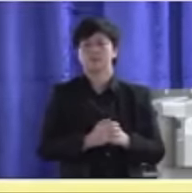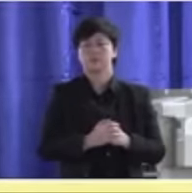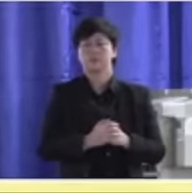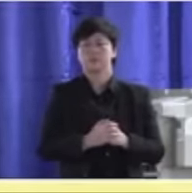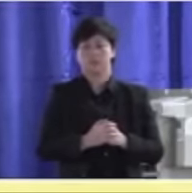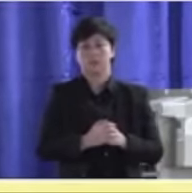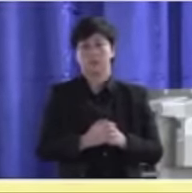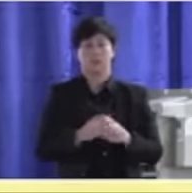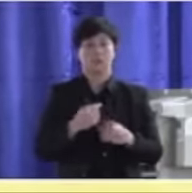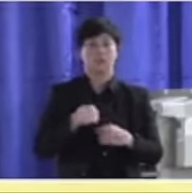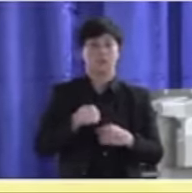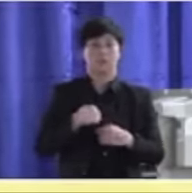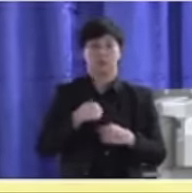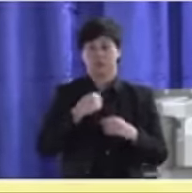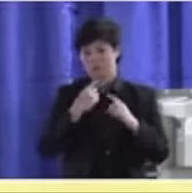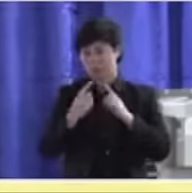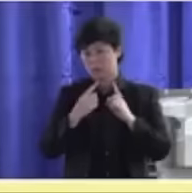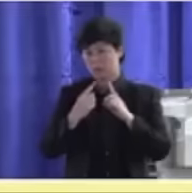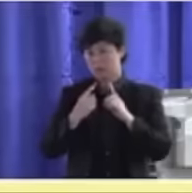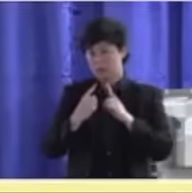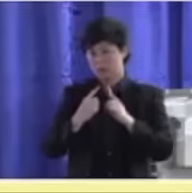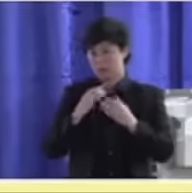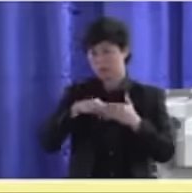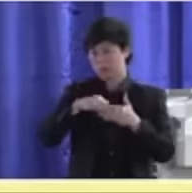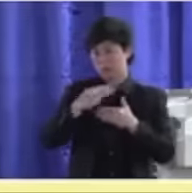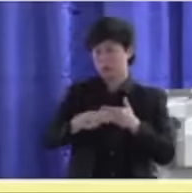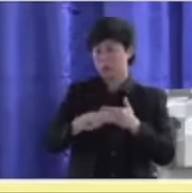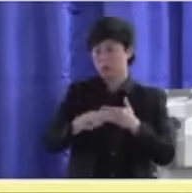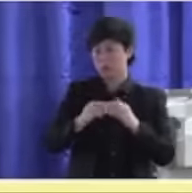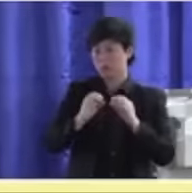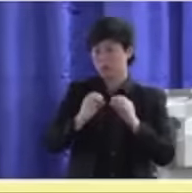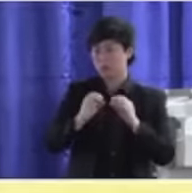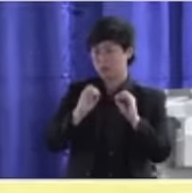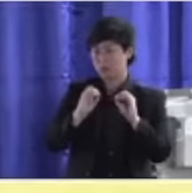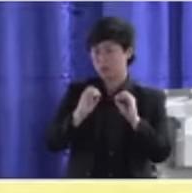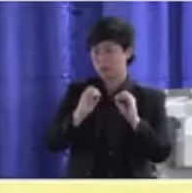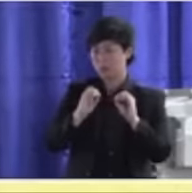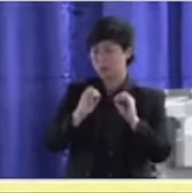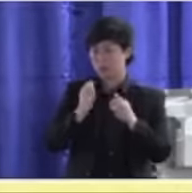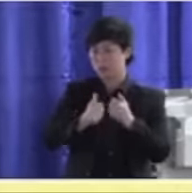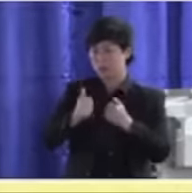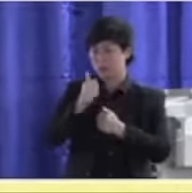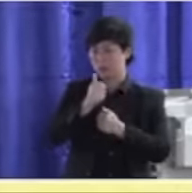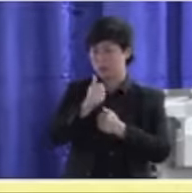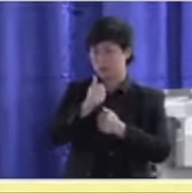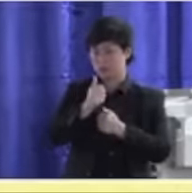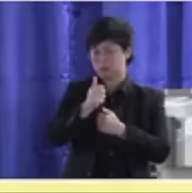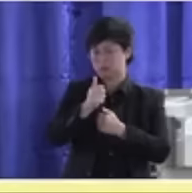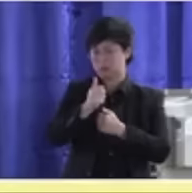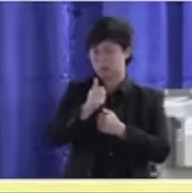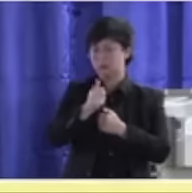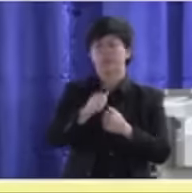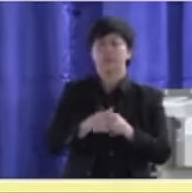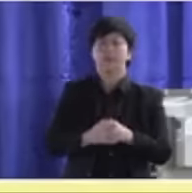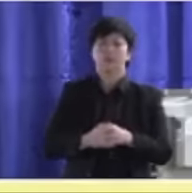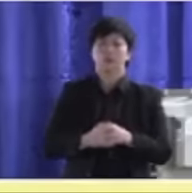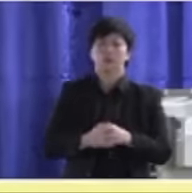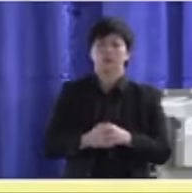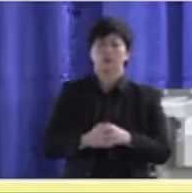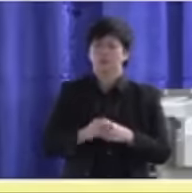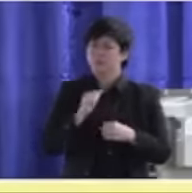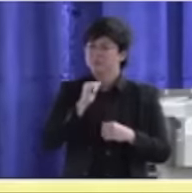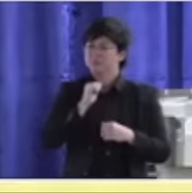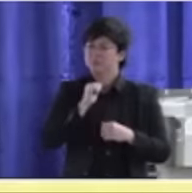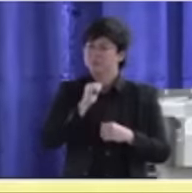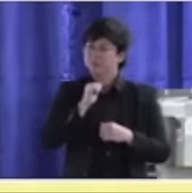Kinausap ko ang curriculum and teaching strand ng Department of Education at sinabi ko sa kanila, hindi kasi pwede na